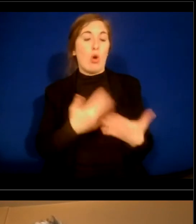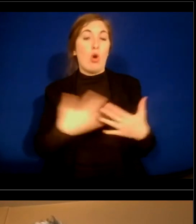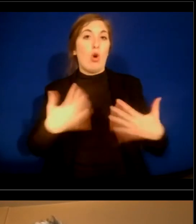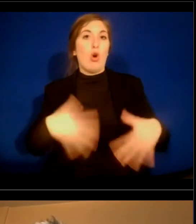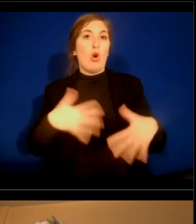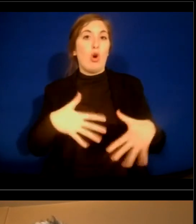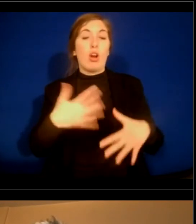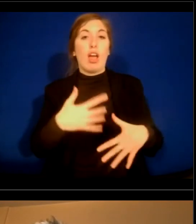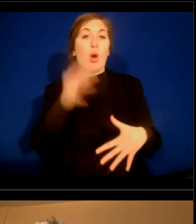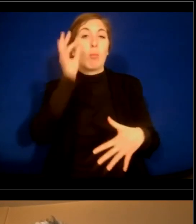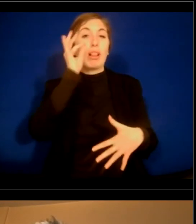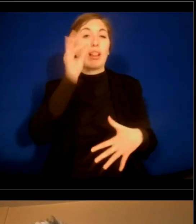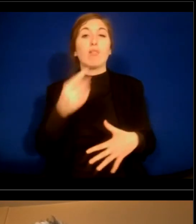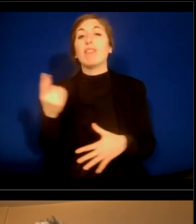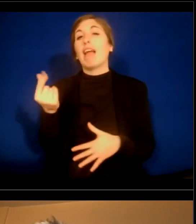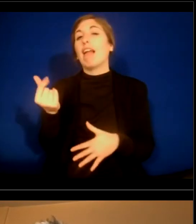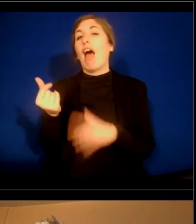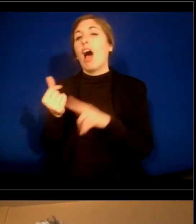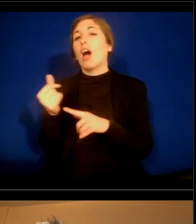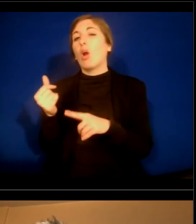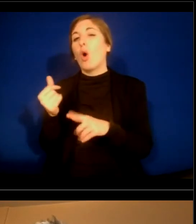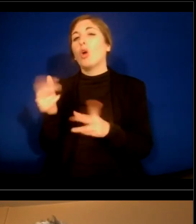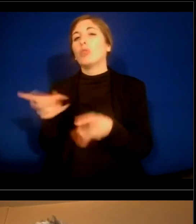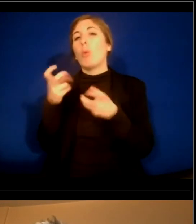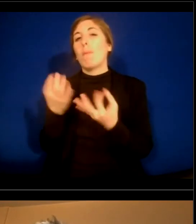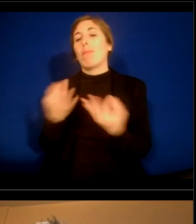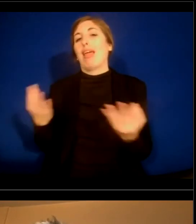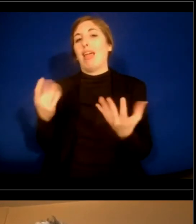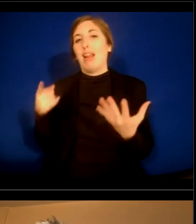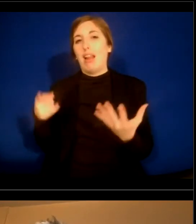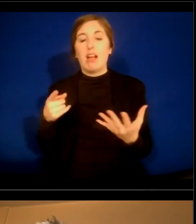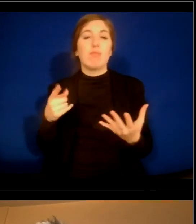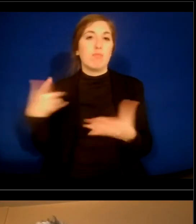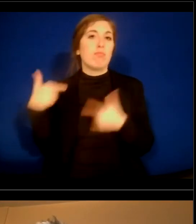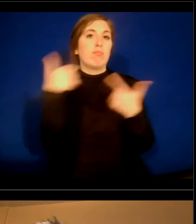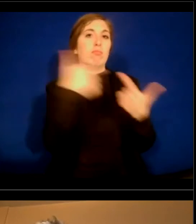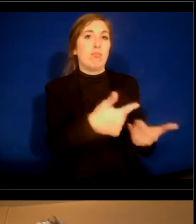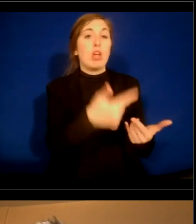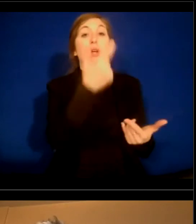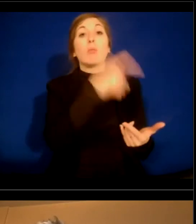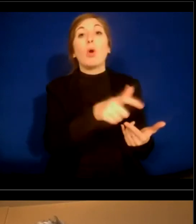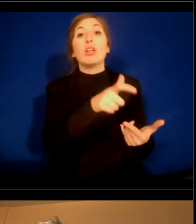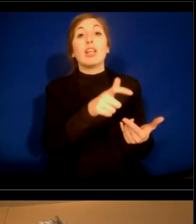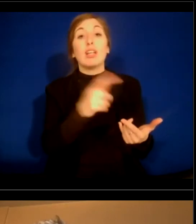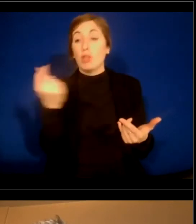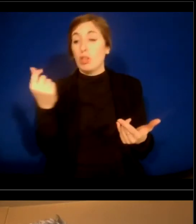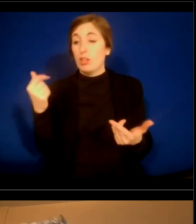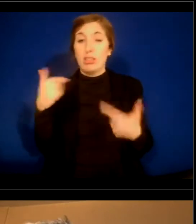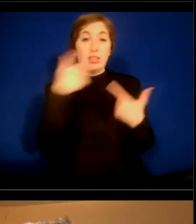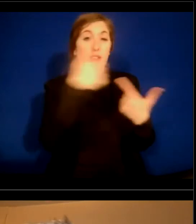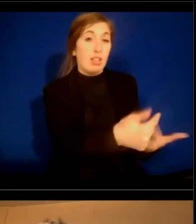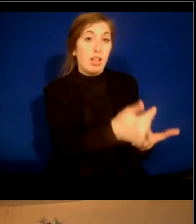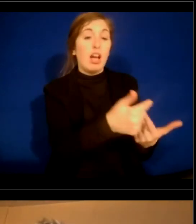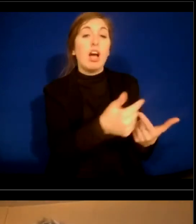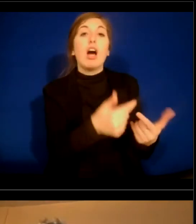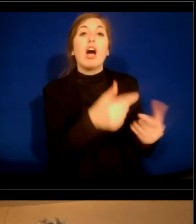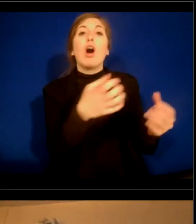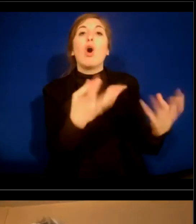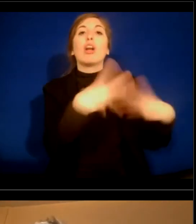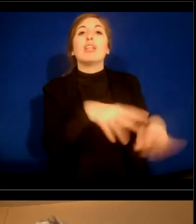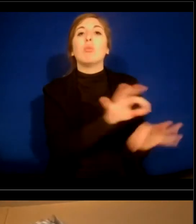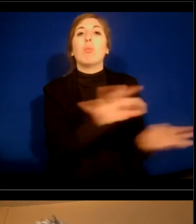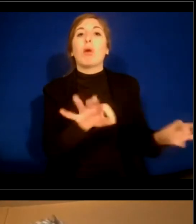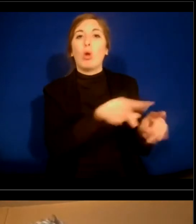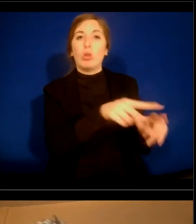tutte le cose che abbiamo raccontato prima, ecco, per cui certo i fondi, ma c'è anche questa opportunità, perché possiamo essere anche